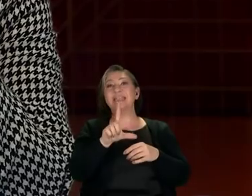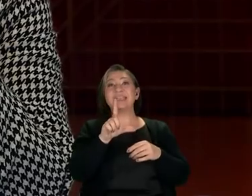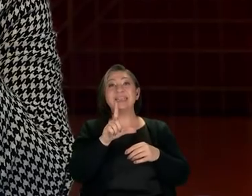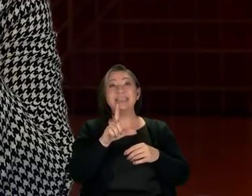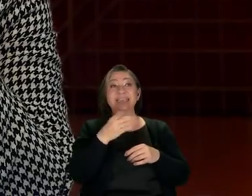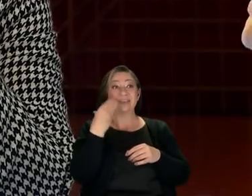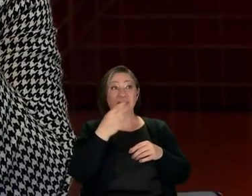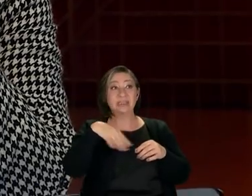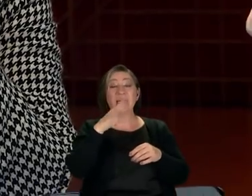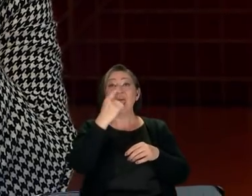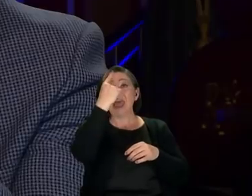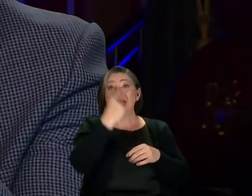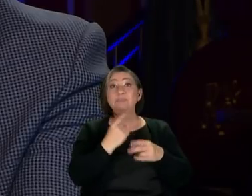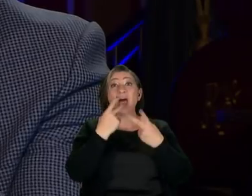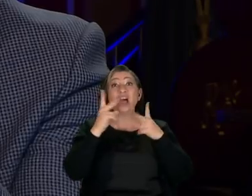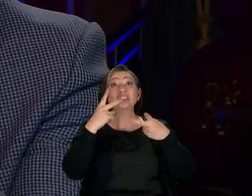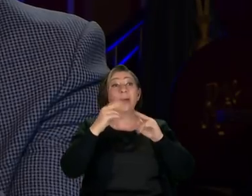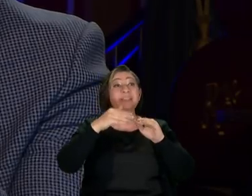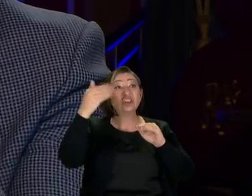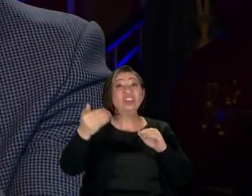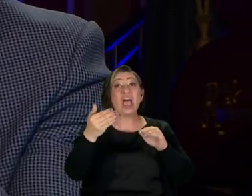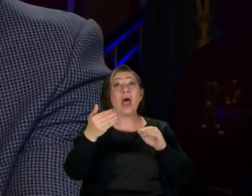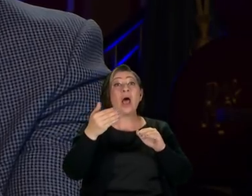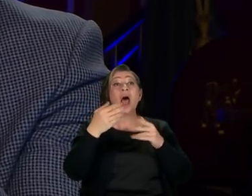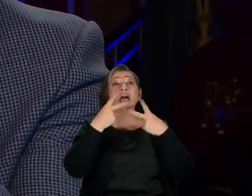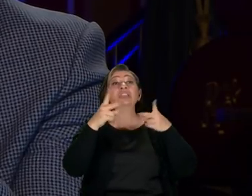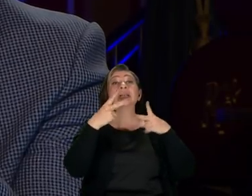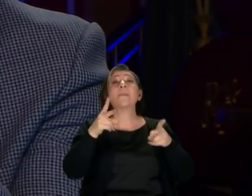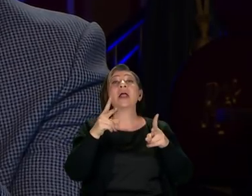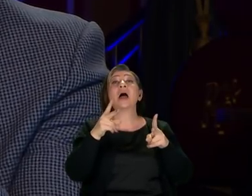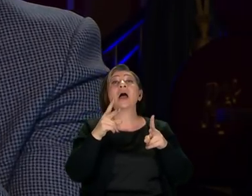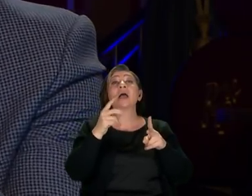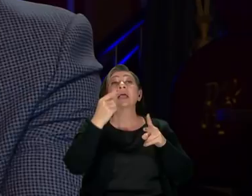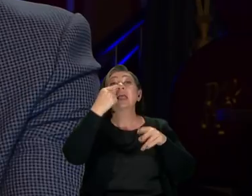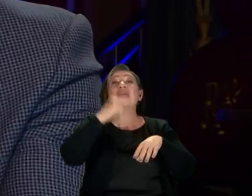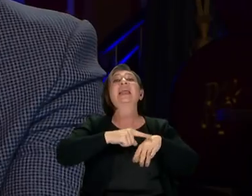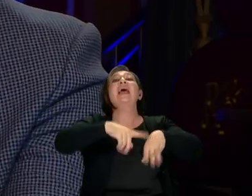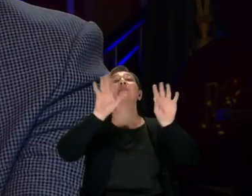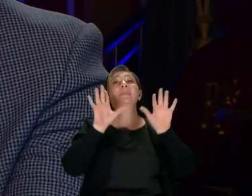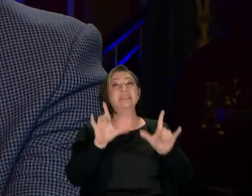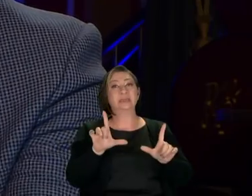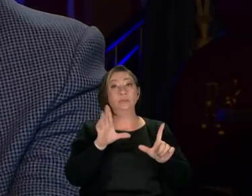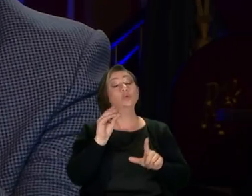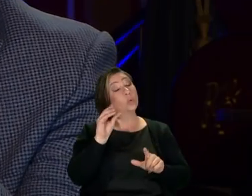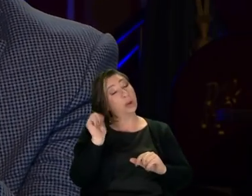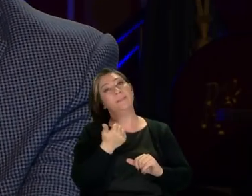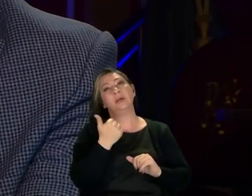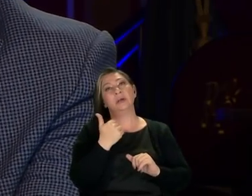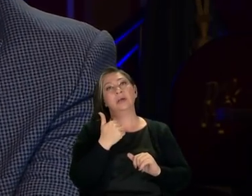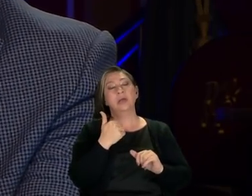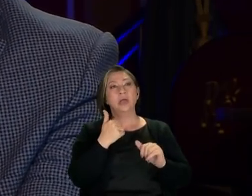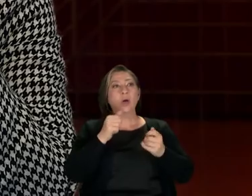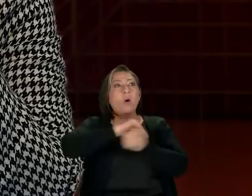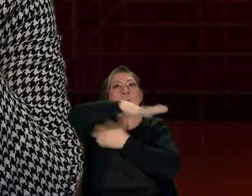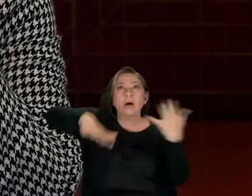Neslin resmi açıklamalar dışında açıklamalara şu an için itibar etmemeleri gerekiyor. Doğru. Çok önemli bir şey. Evet.